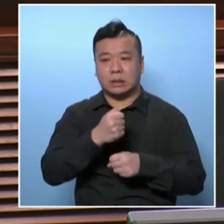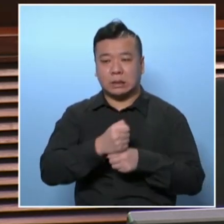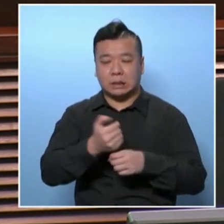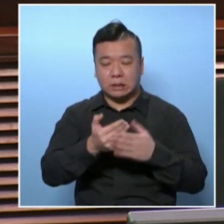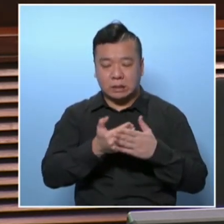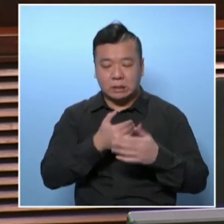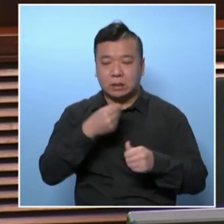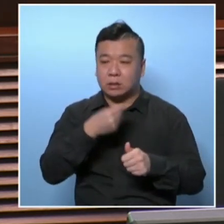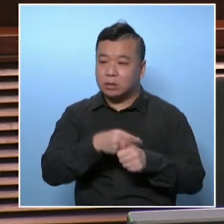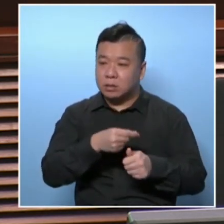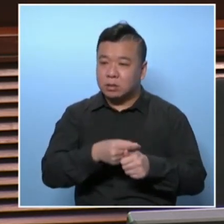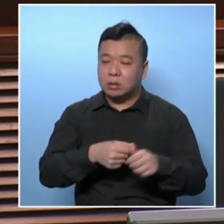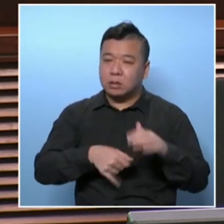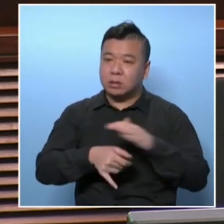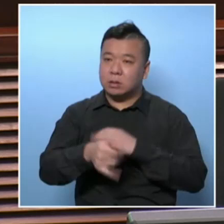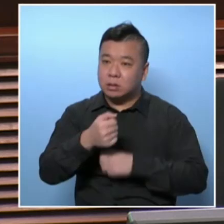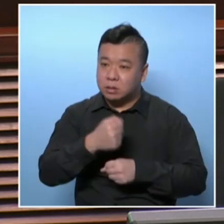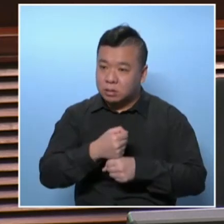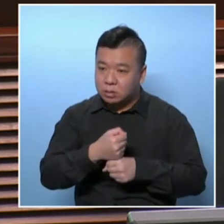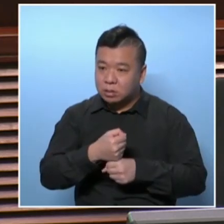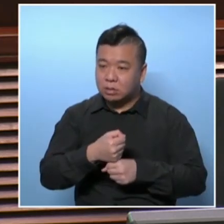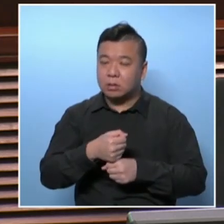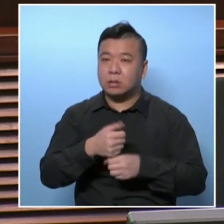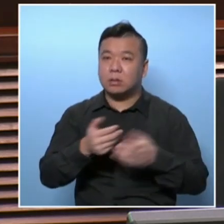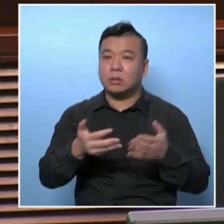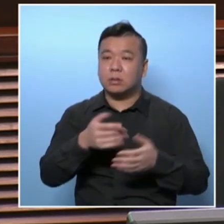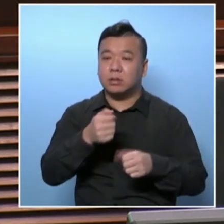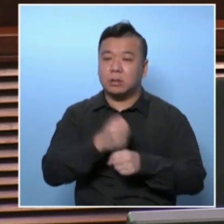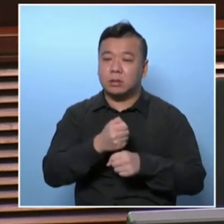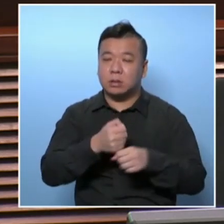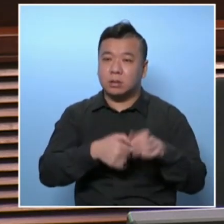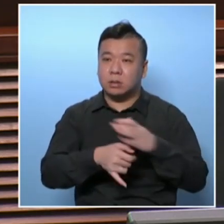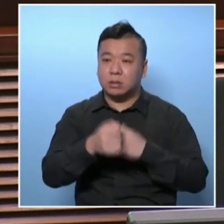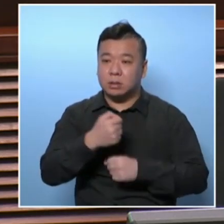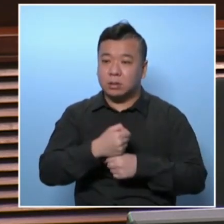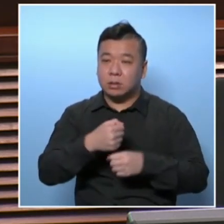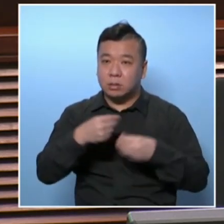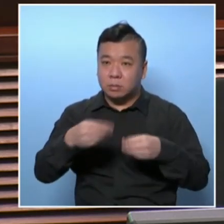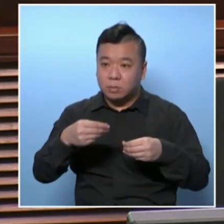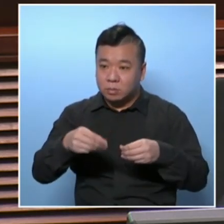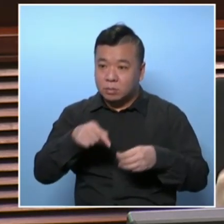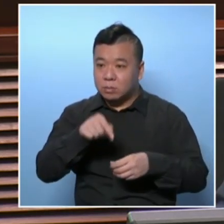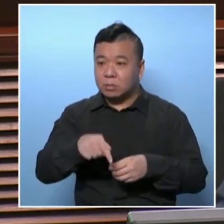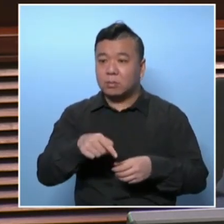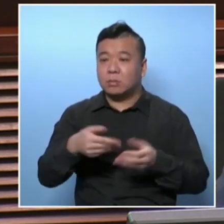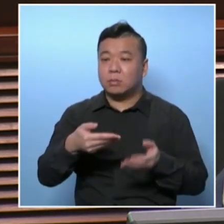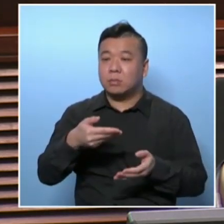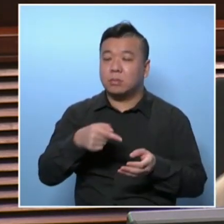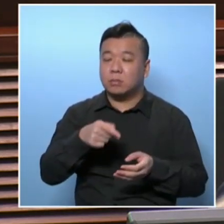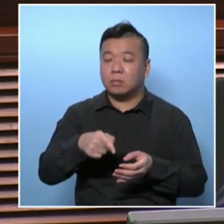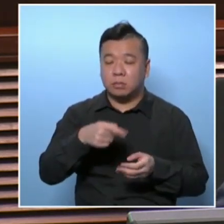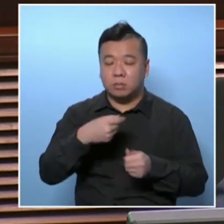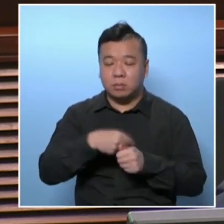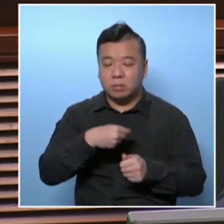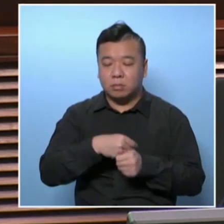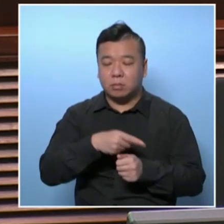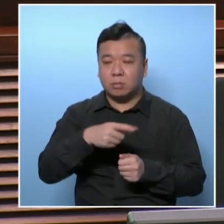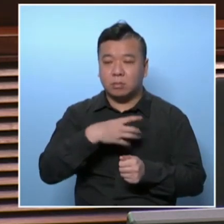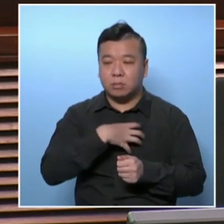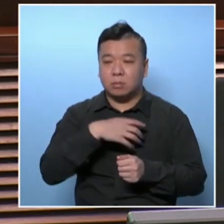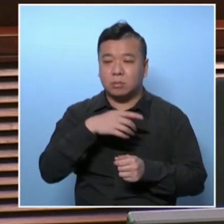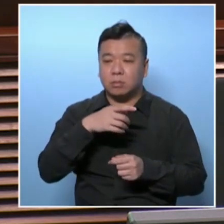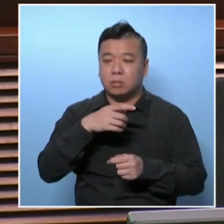啦、入職啦，以至於職後即係入咗職之後嘅培訓啦，同埋喺呢段時間即係佢一路做嘢，我哋